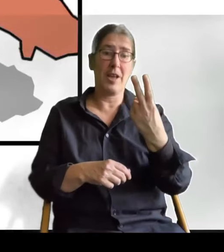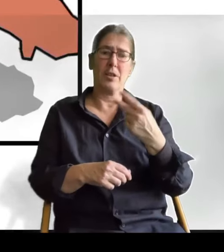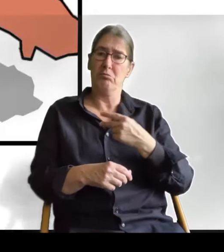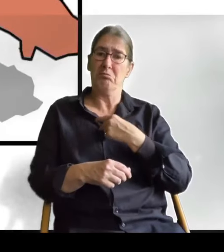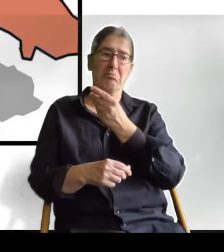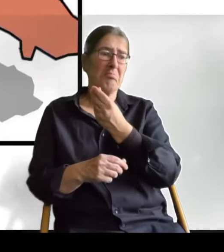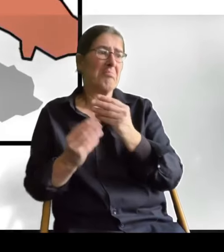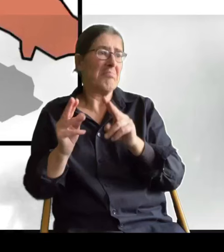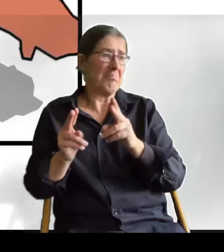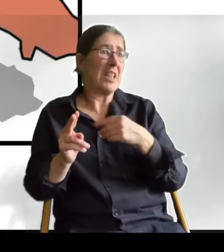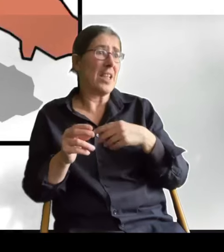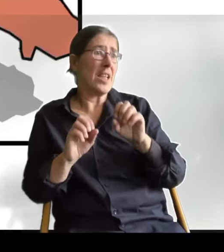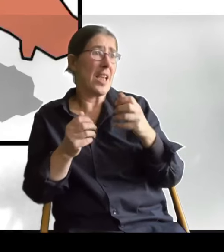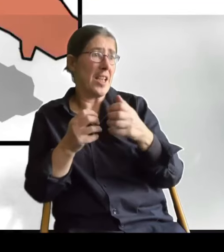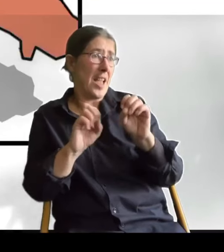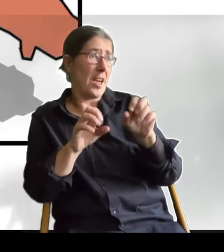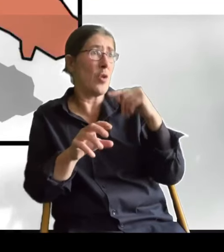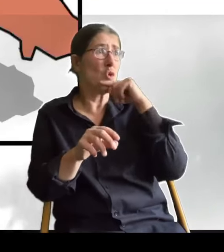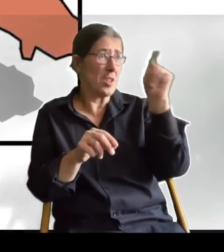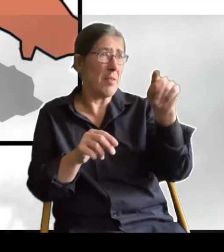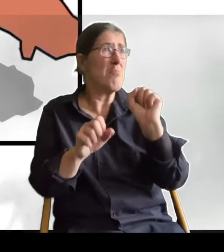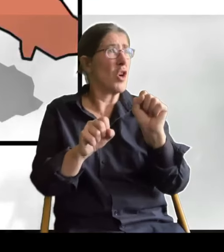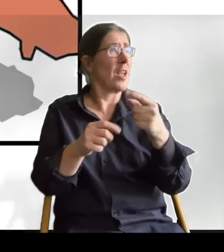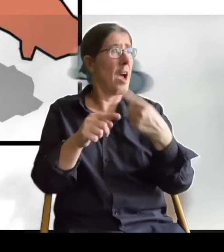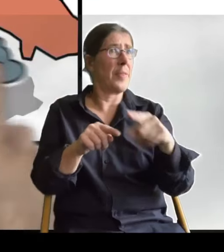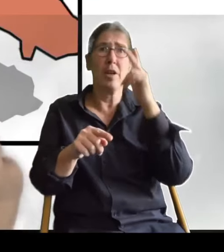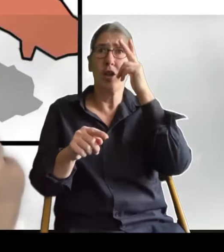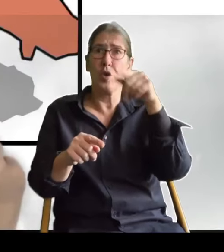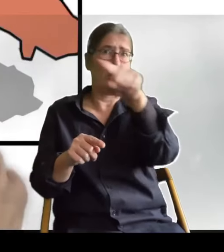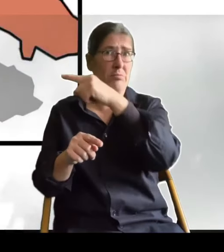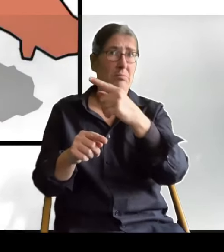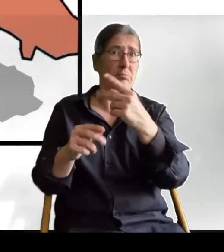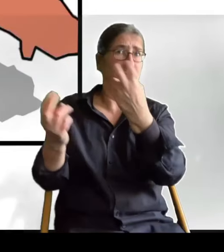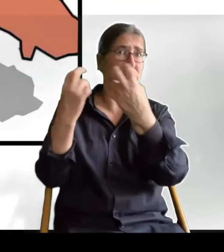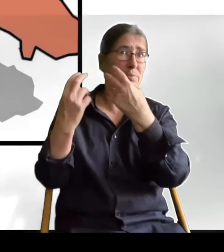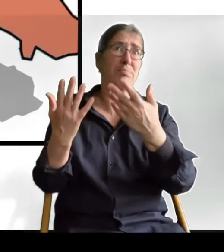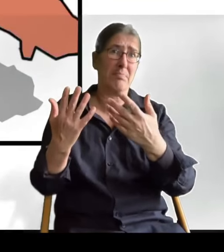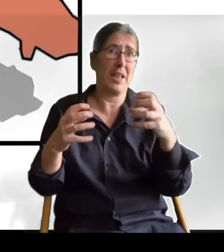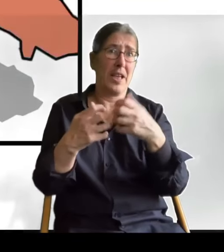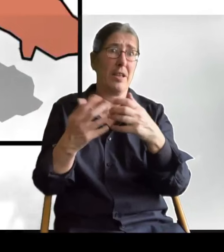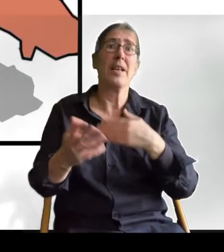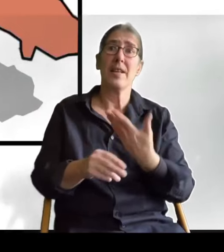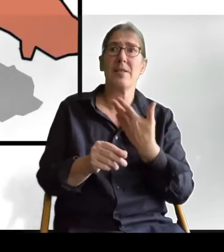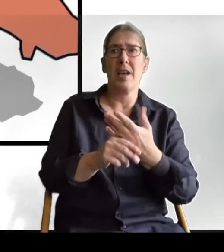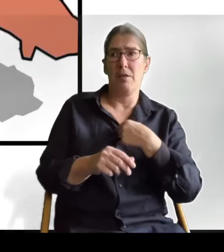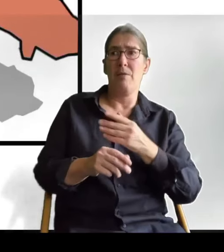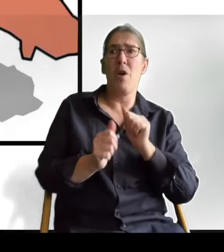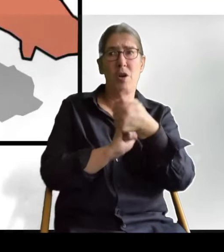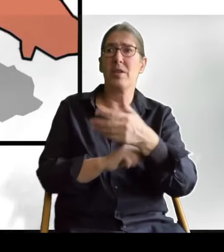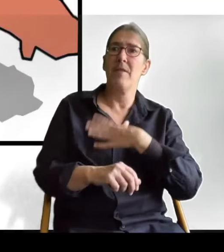dass die kriegserklärung an russland auch andere nationen gegen ihn aufbringen könnte deshalb will er frankreich vorsorglich